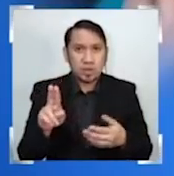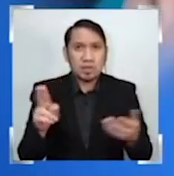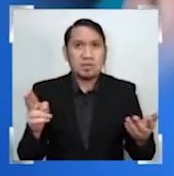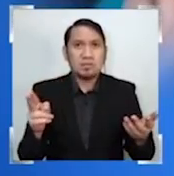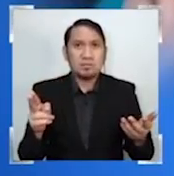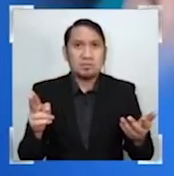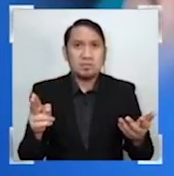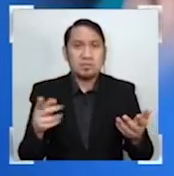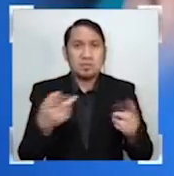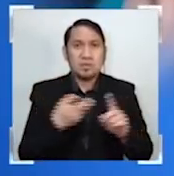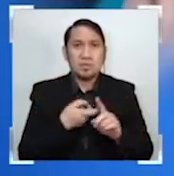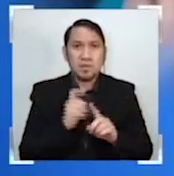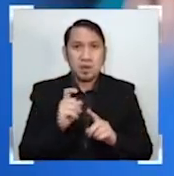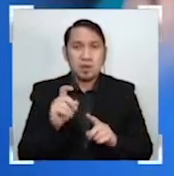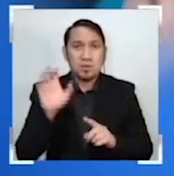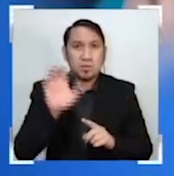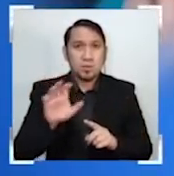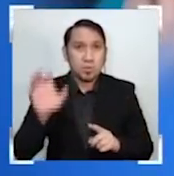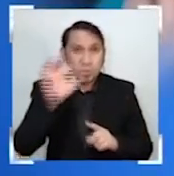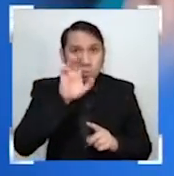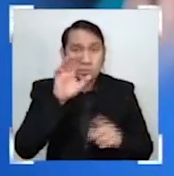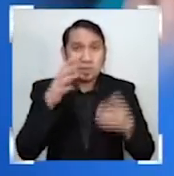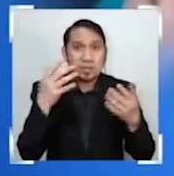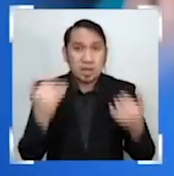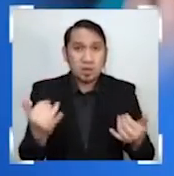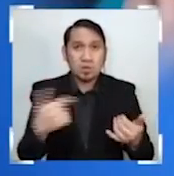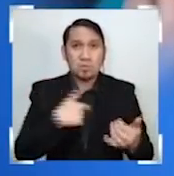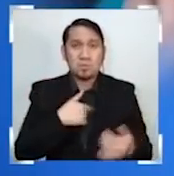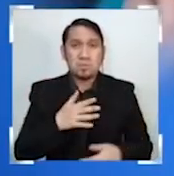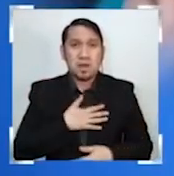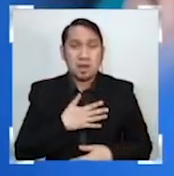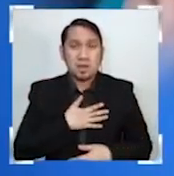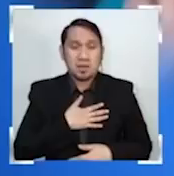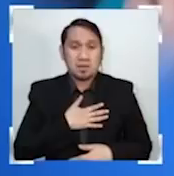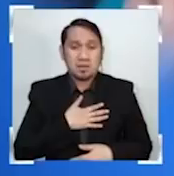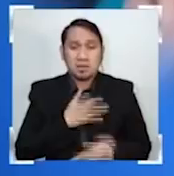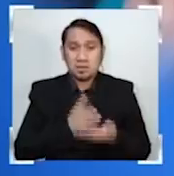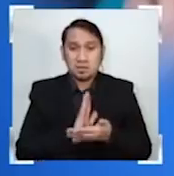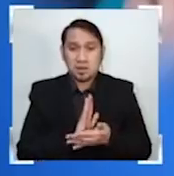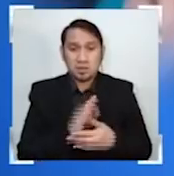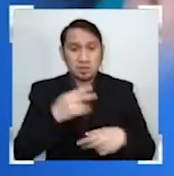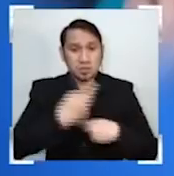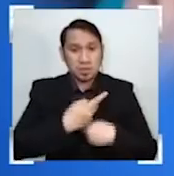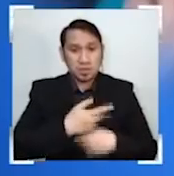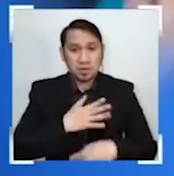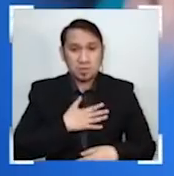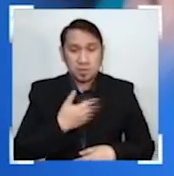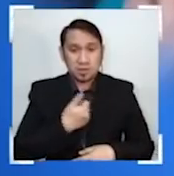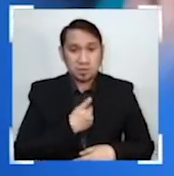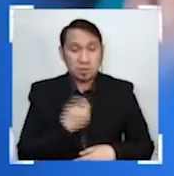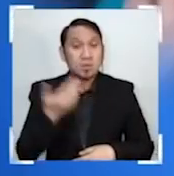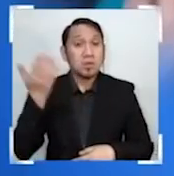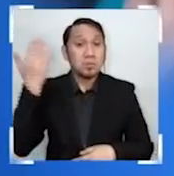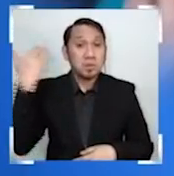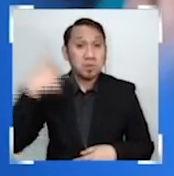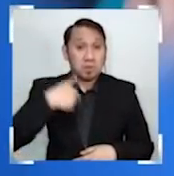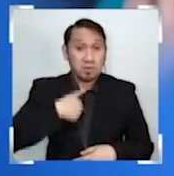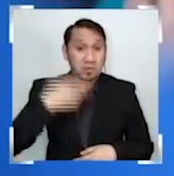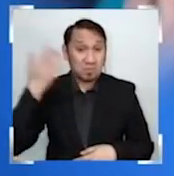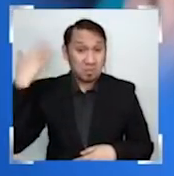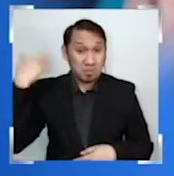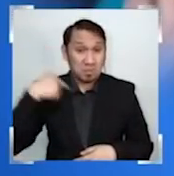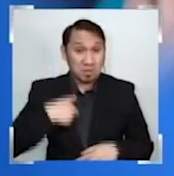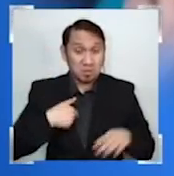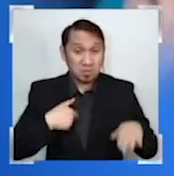ng Europe. So sa puntong yan, karapatan kong ingatan ang aking sarili. Alam mo, nung bata ako, bigla na lang kumapal yung mukha